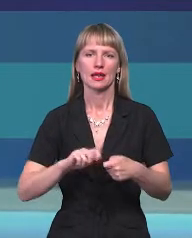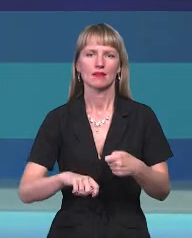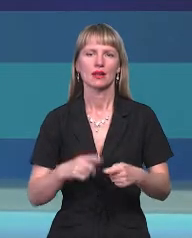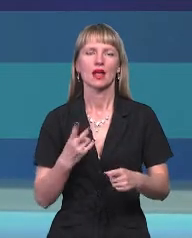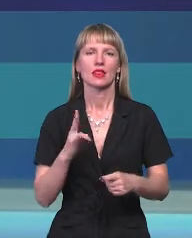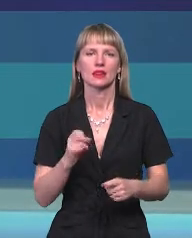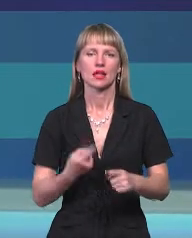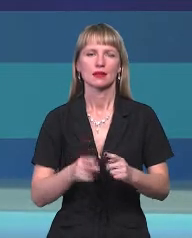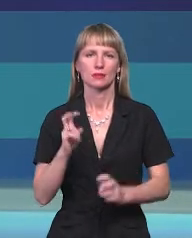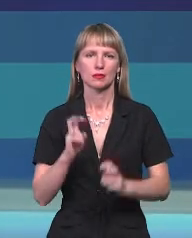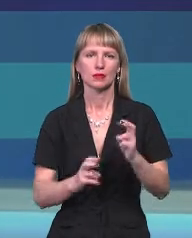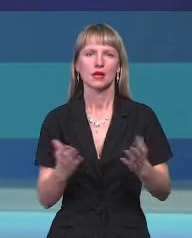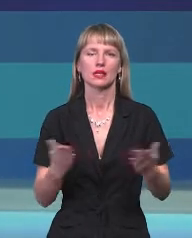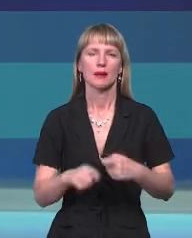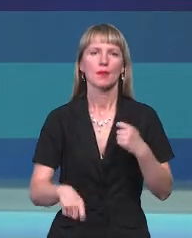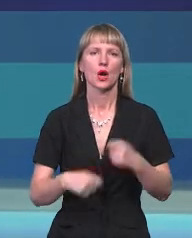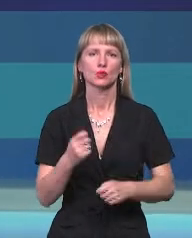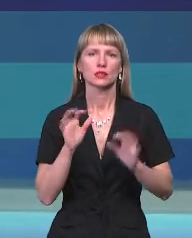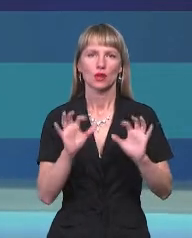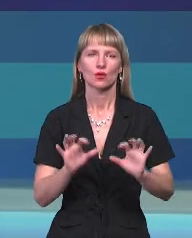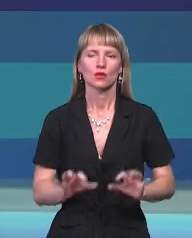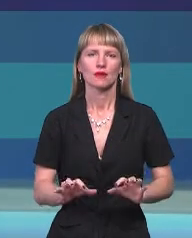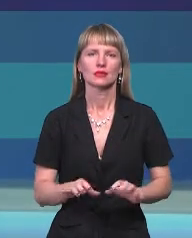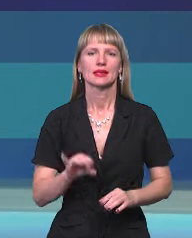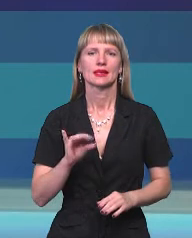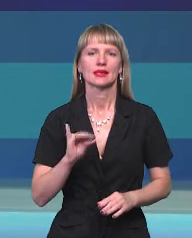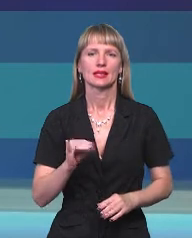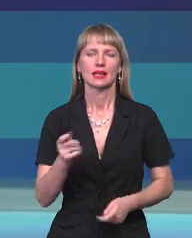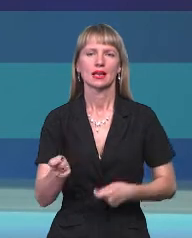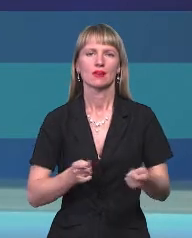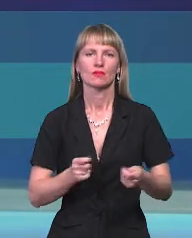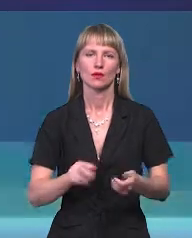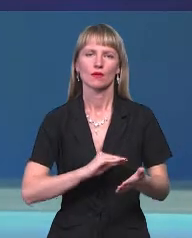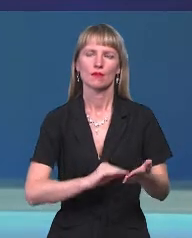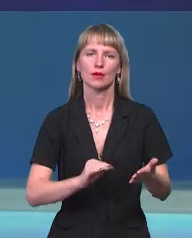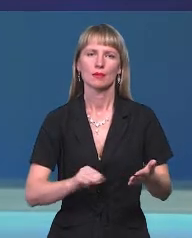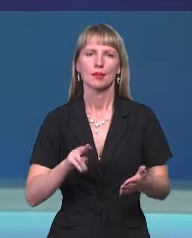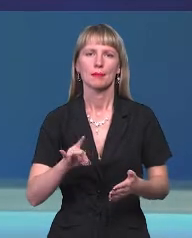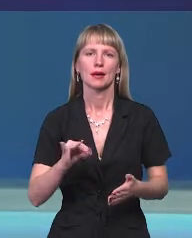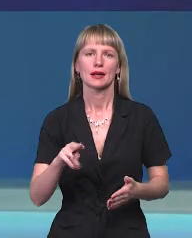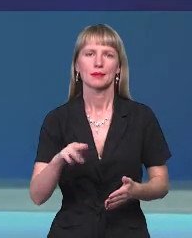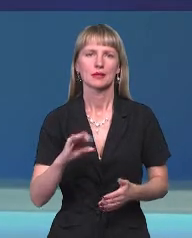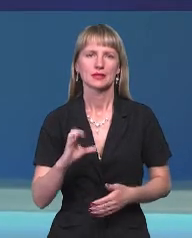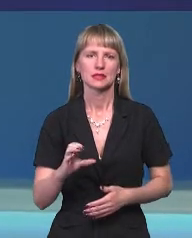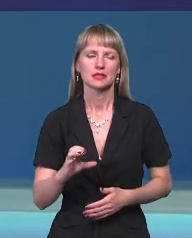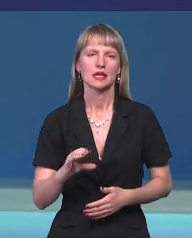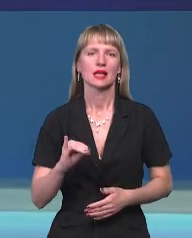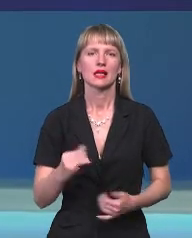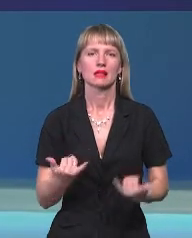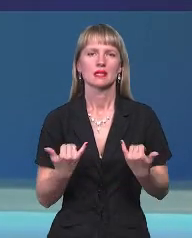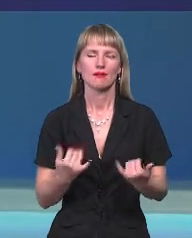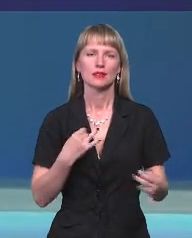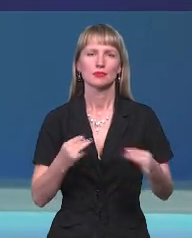цьому підприємстві, яке порушило законодавство. Керівнику виписано припис, але